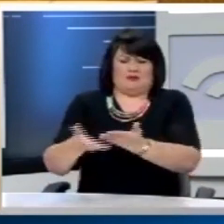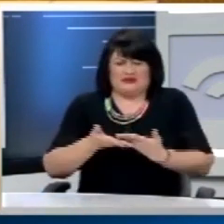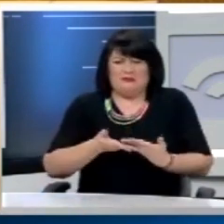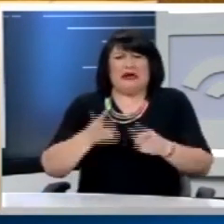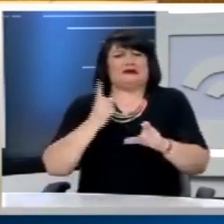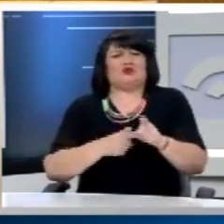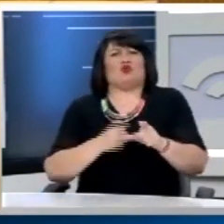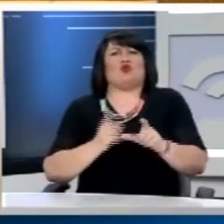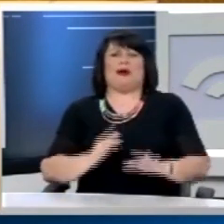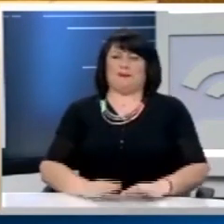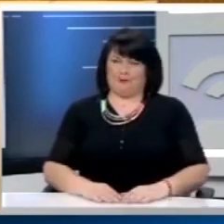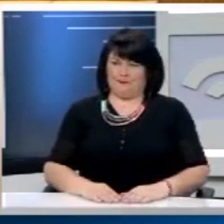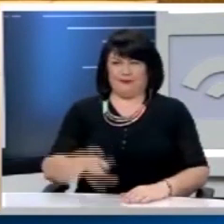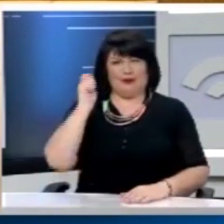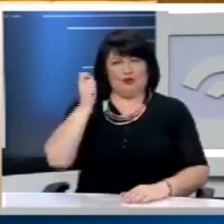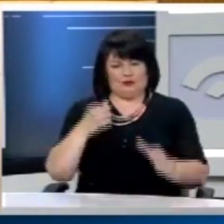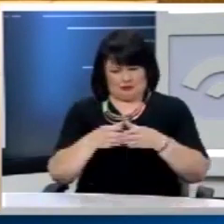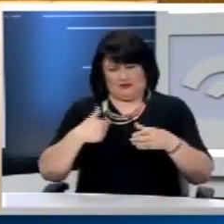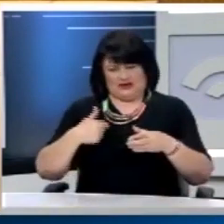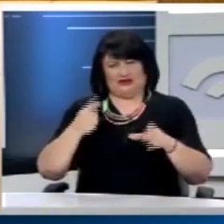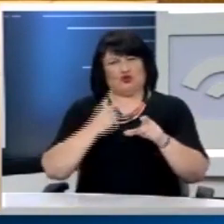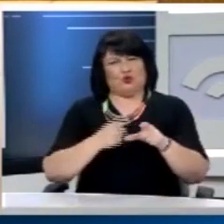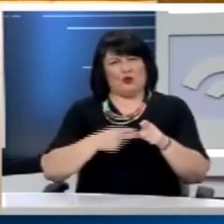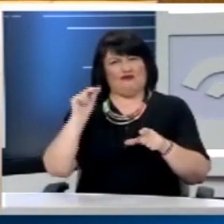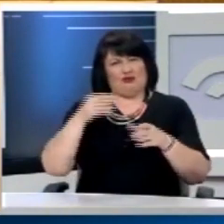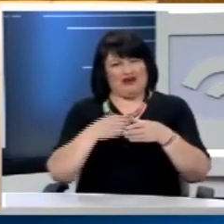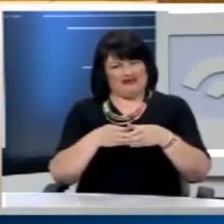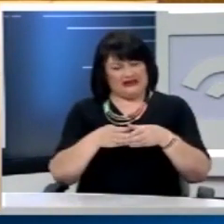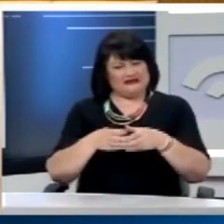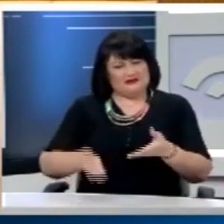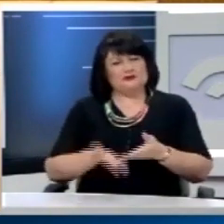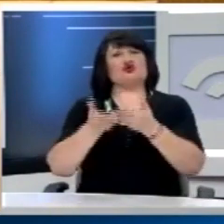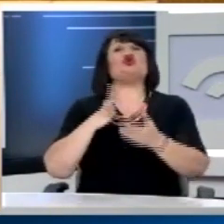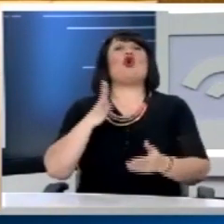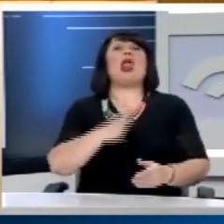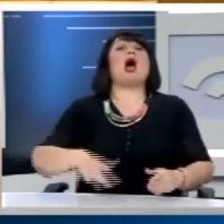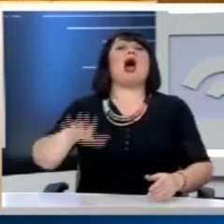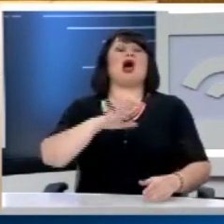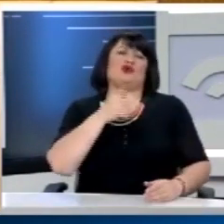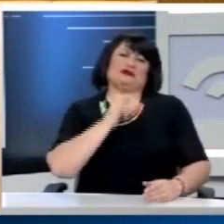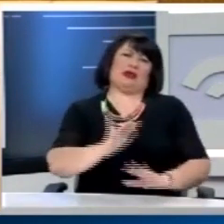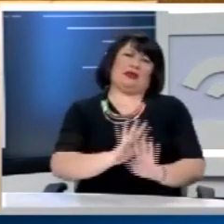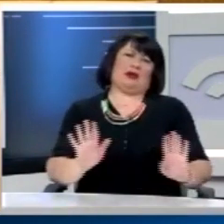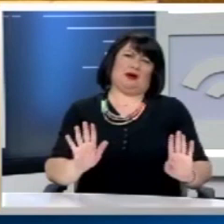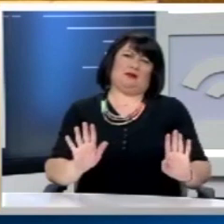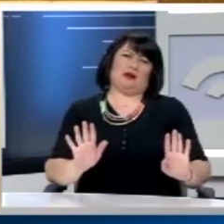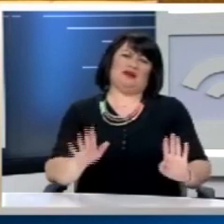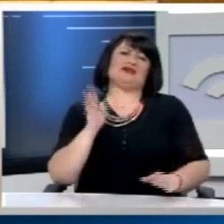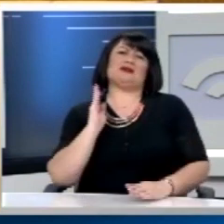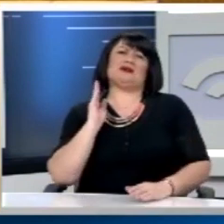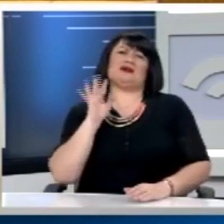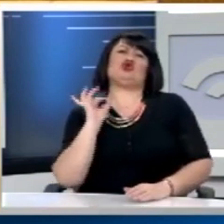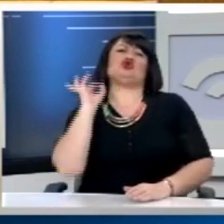Η κοινοβουλευτική ομάδα του Κομμουνιστικού Κόμματος Ελλάδας βρίσκεται σταθερά στο πλευρό του λαού με αποκλειστικό κριτήριο την υπεράσπιση